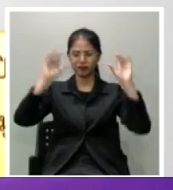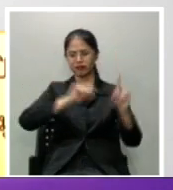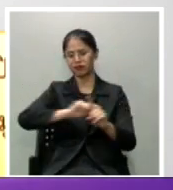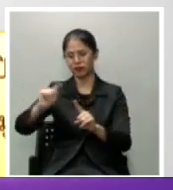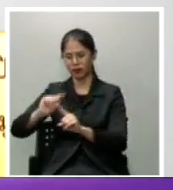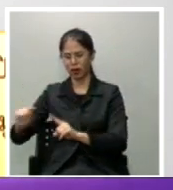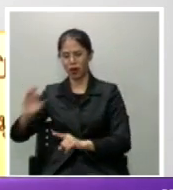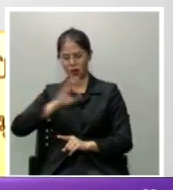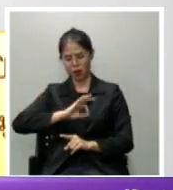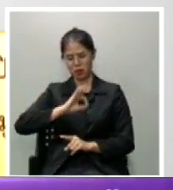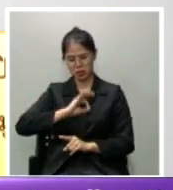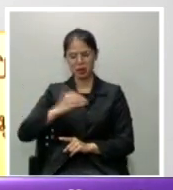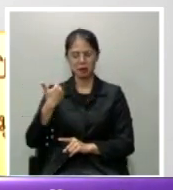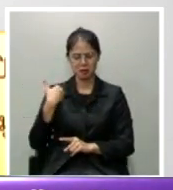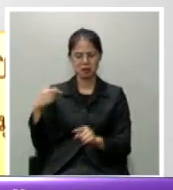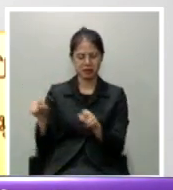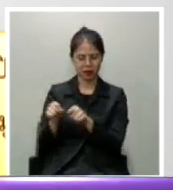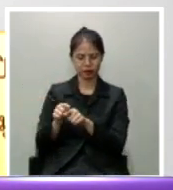รู้สึกเหมือนกันนะครับ